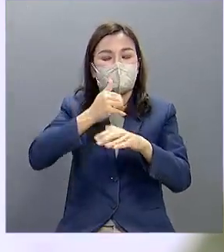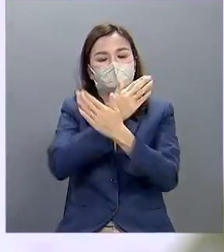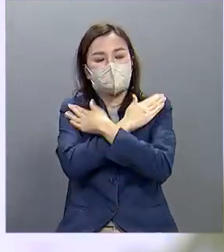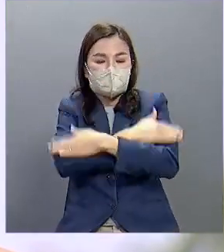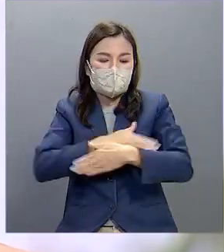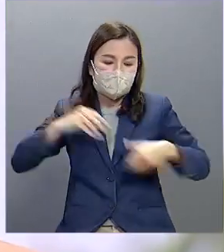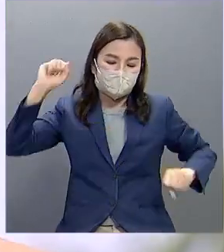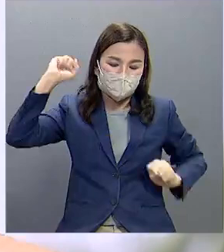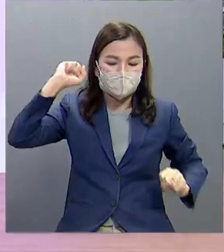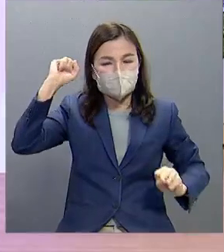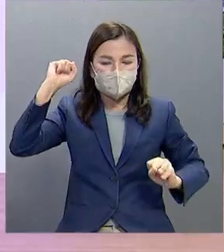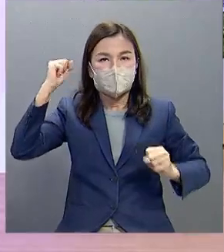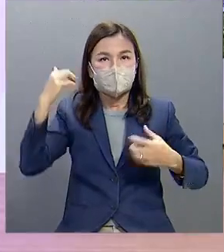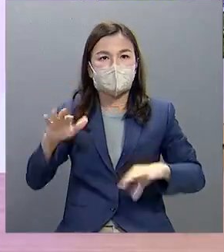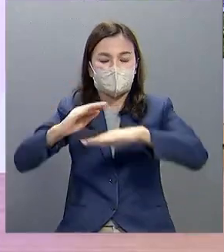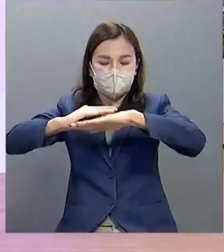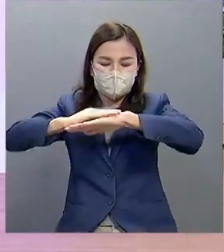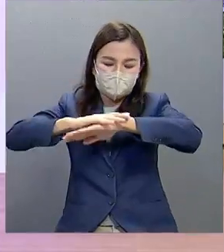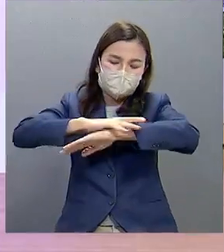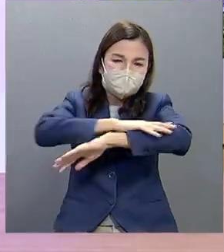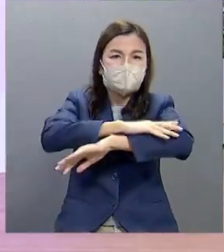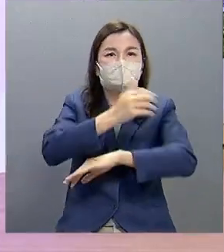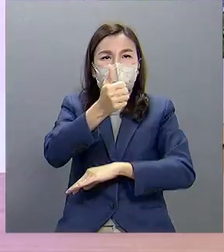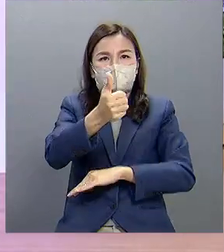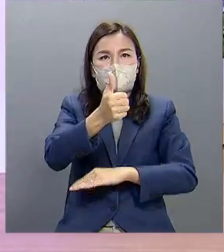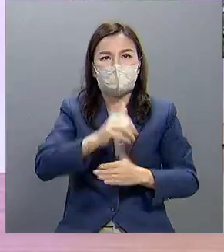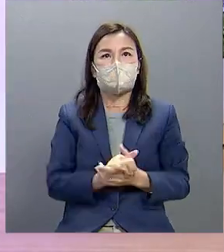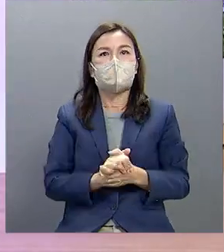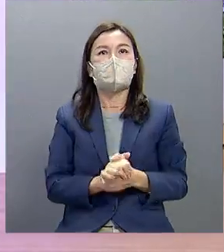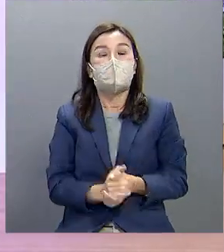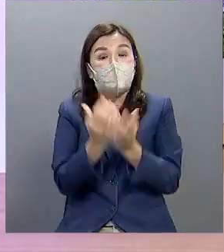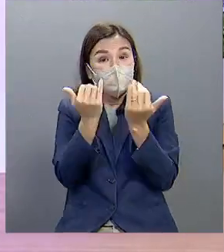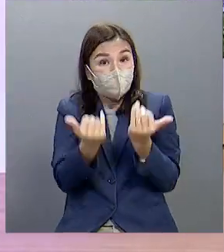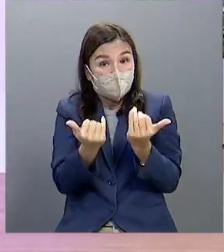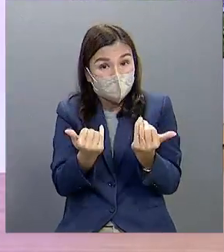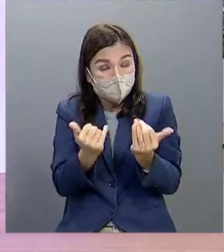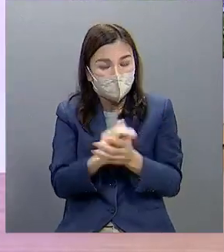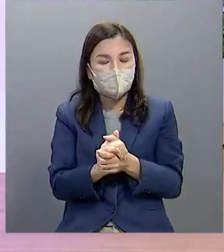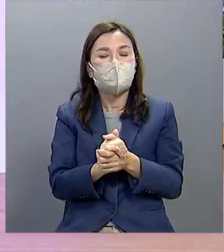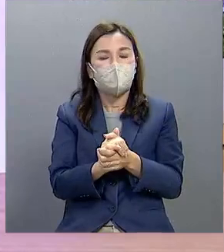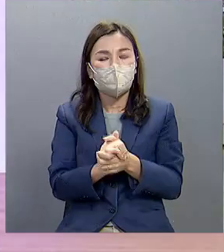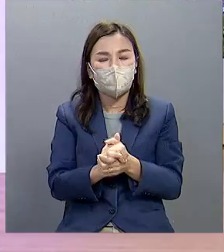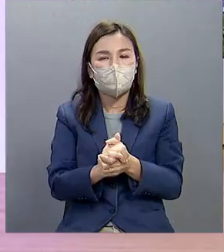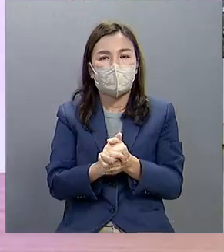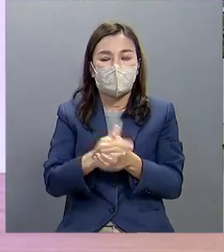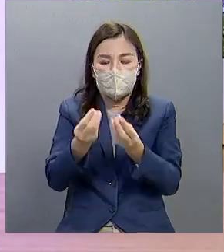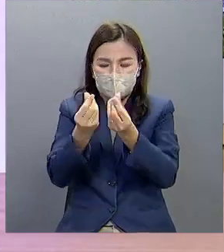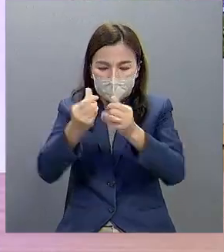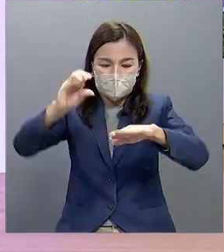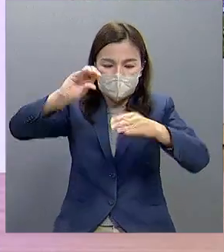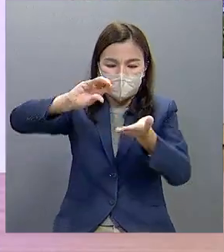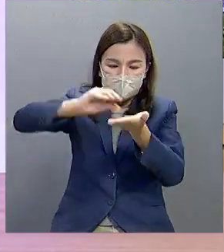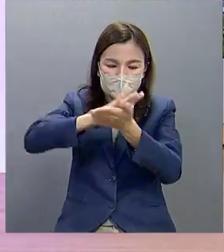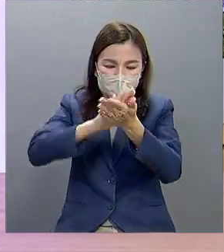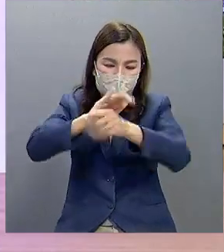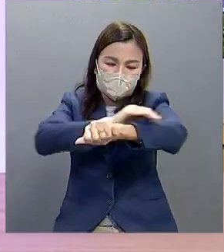ผิวได้ชุ่มชื่นค่ะสำหรับวันนี้นะคะก็เป็นน้ำมันบำรุงผิวนะคะเป็นมาสซาจแอนด์นิวบาร์ที่ผู้ชมสาม